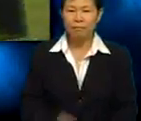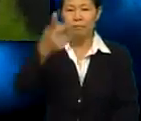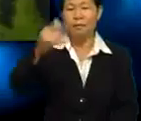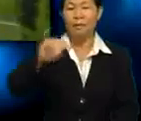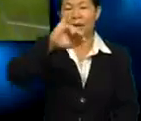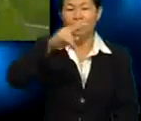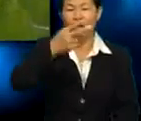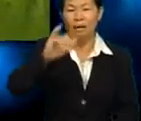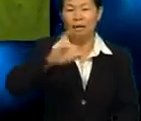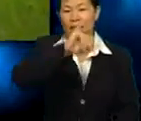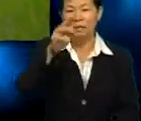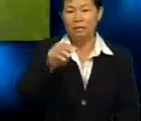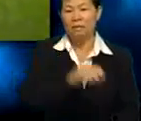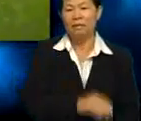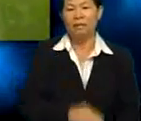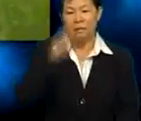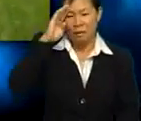Hai. Hai James, Ana, Suilin.